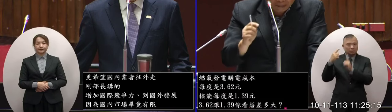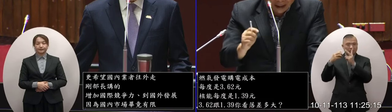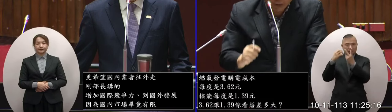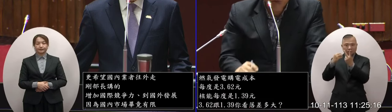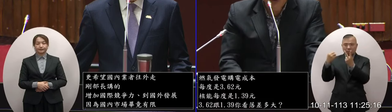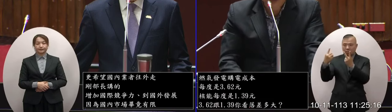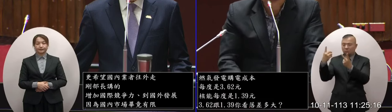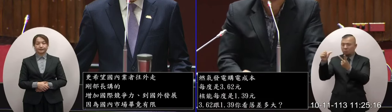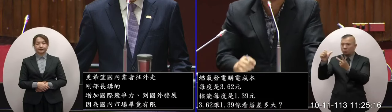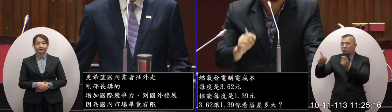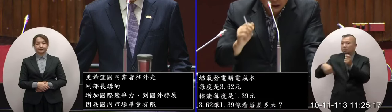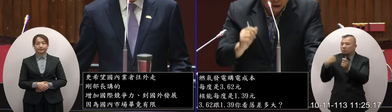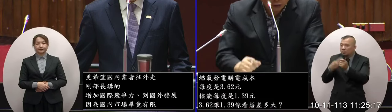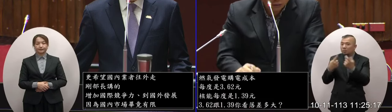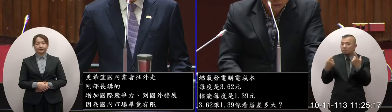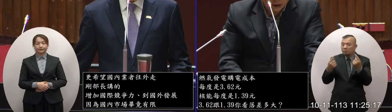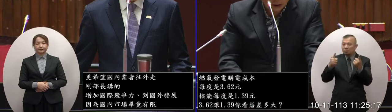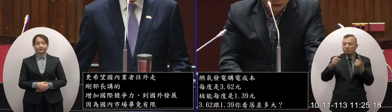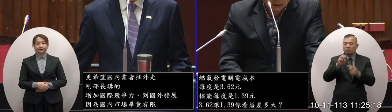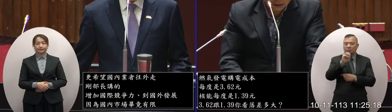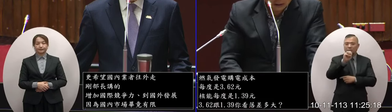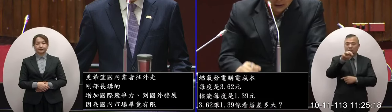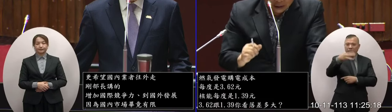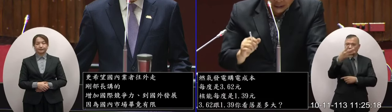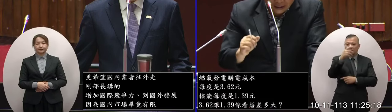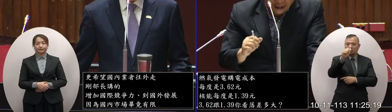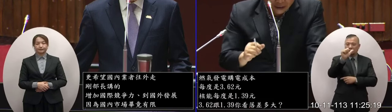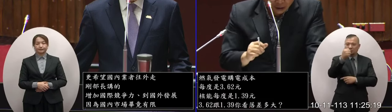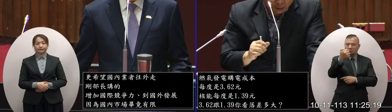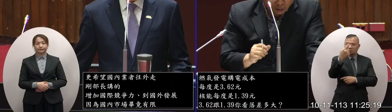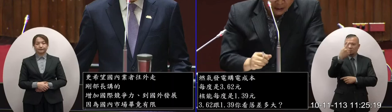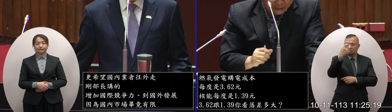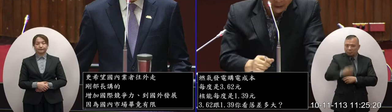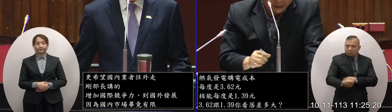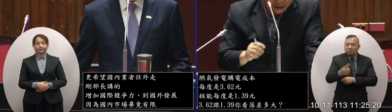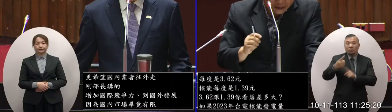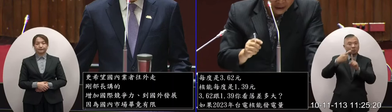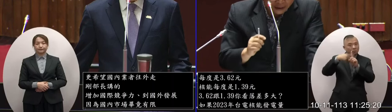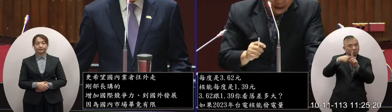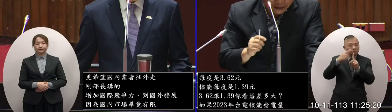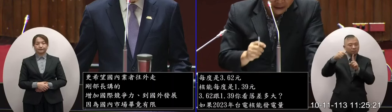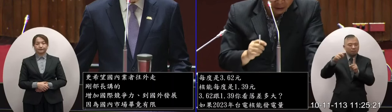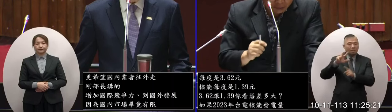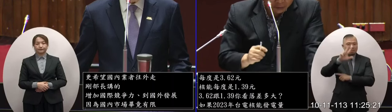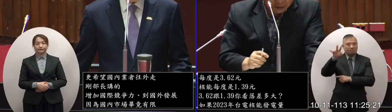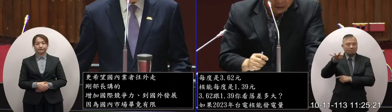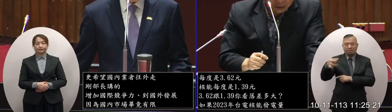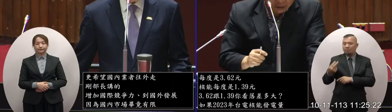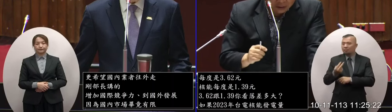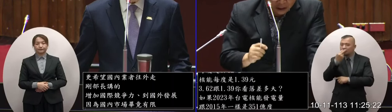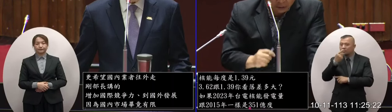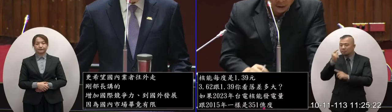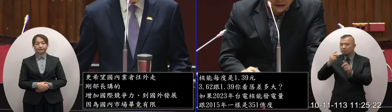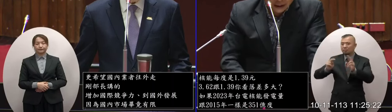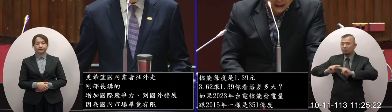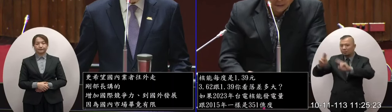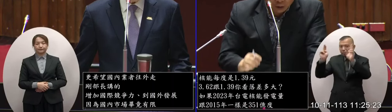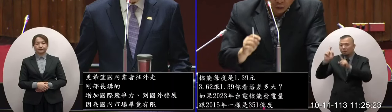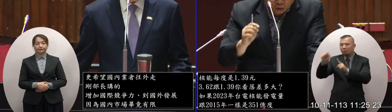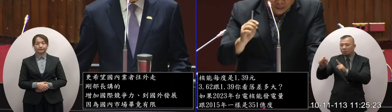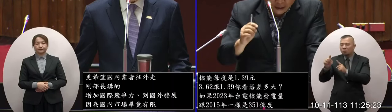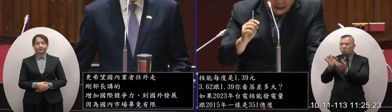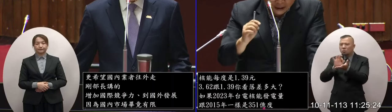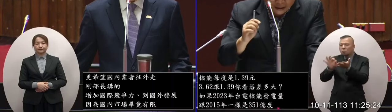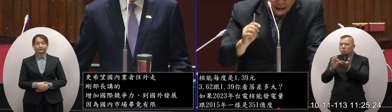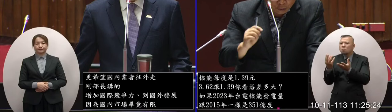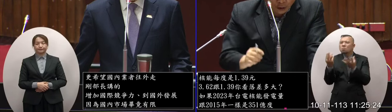是351亿度哦，则天然气发电则可以少用一些，